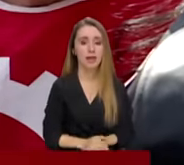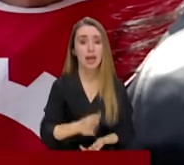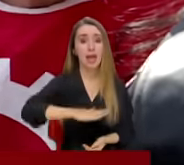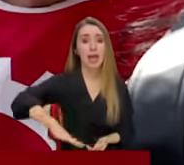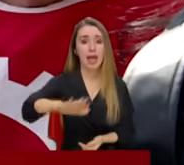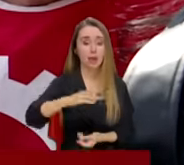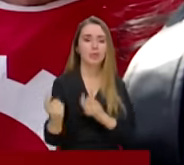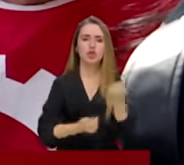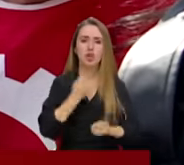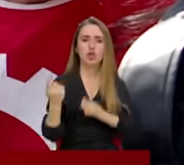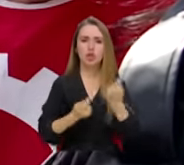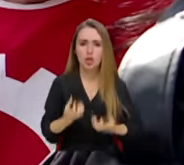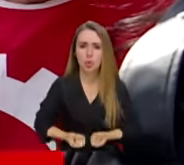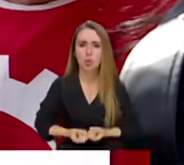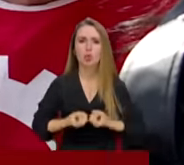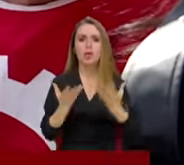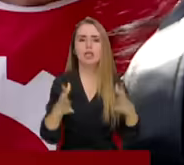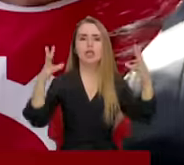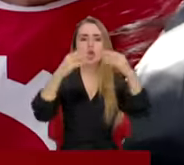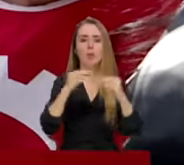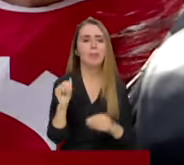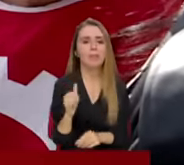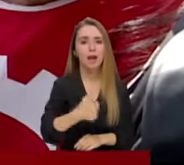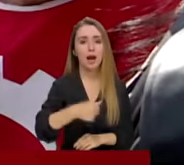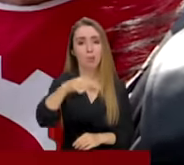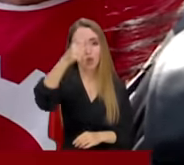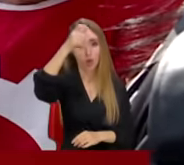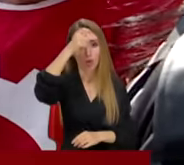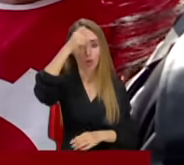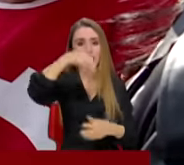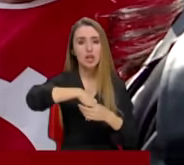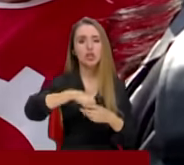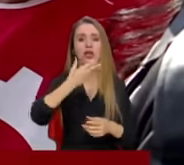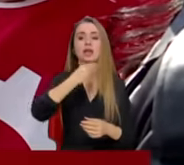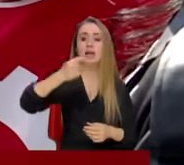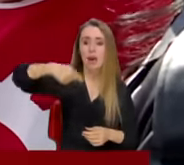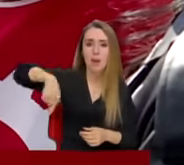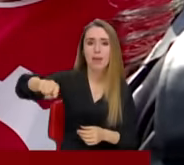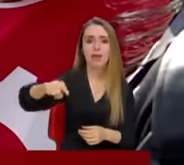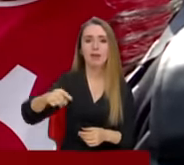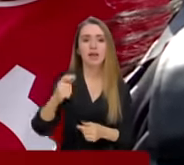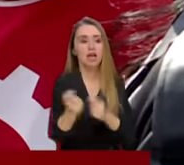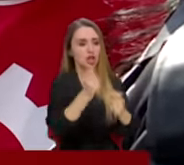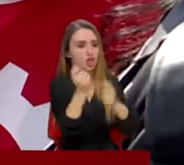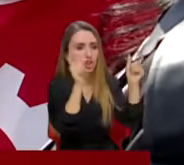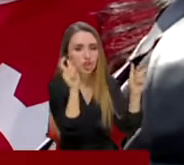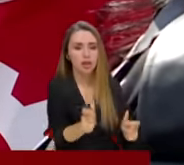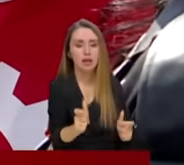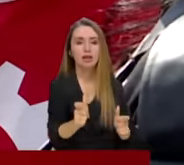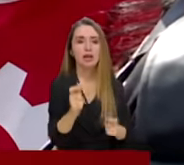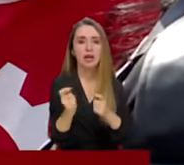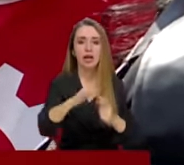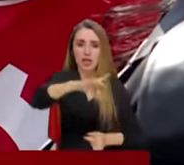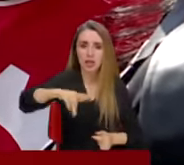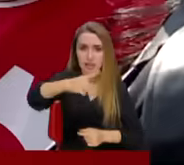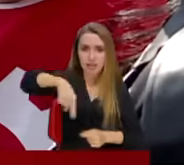Hepimizin çalışarak ürettiği toplam değer bu ülkedeki emeklileri de, işçileri de, işsizleri